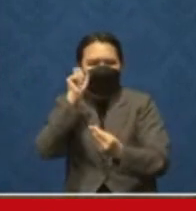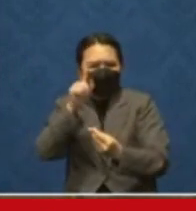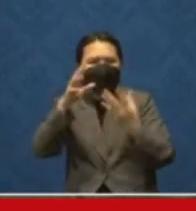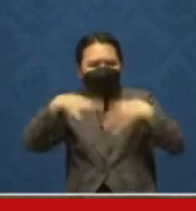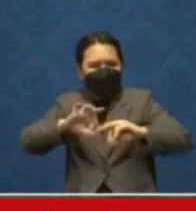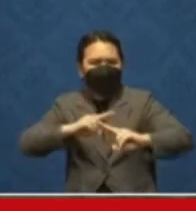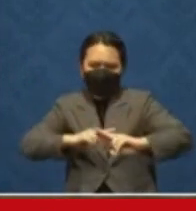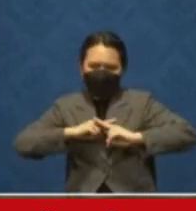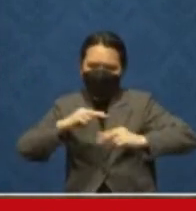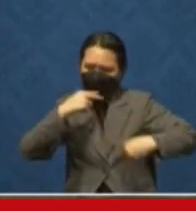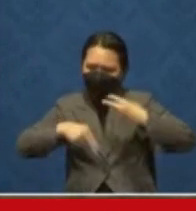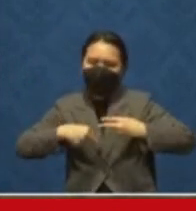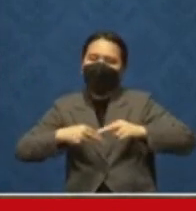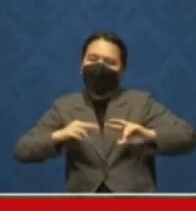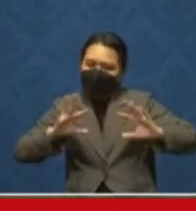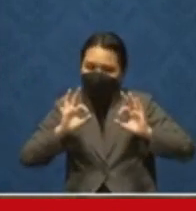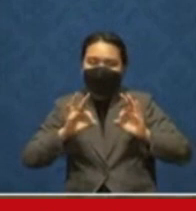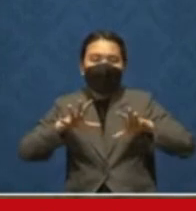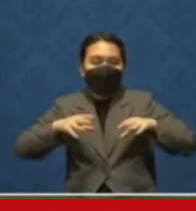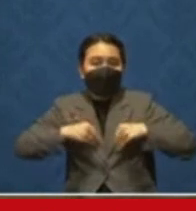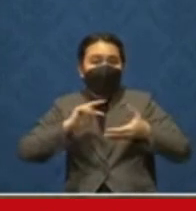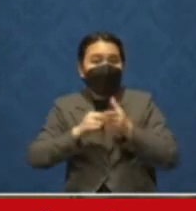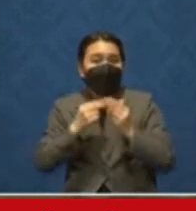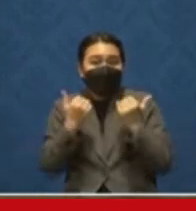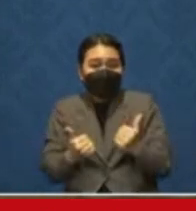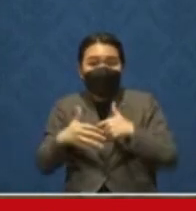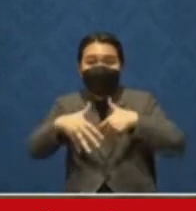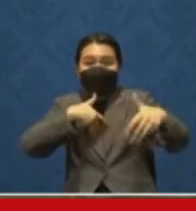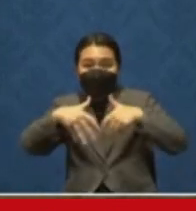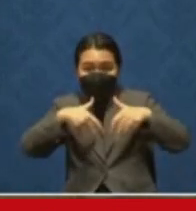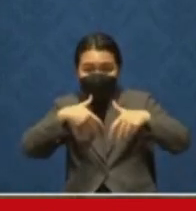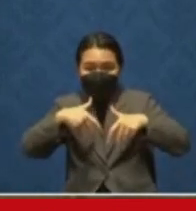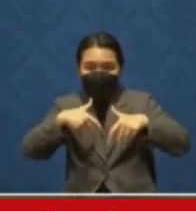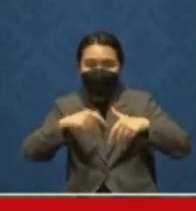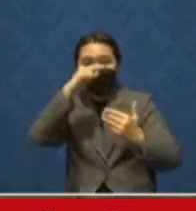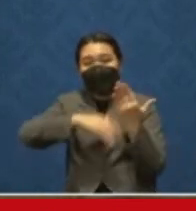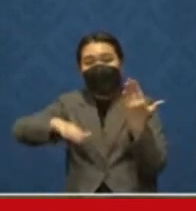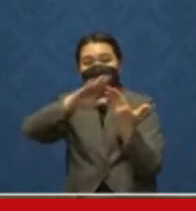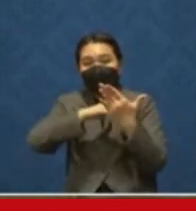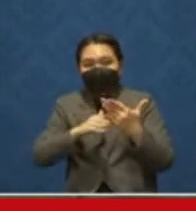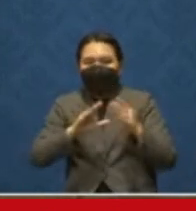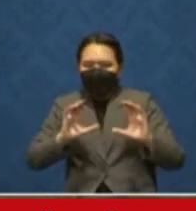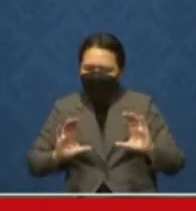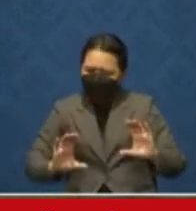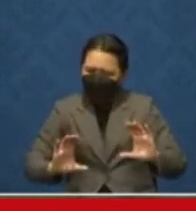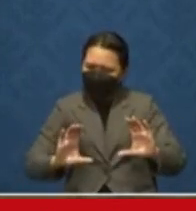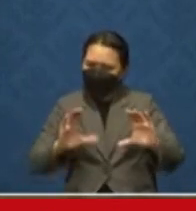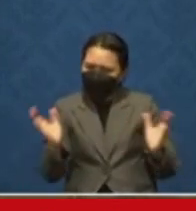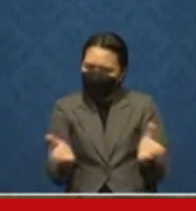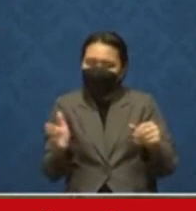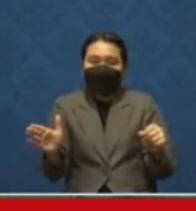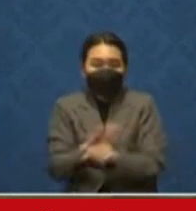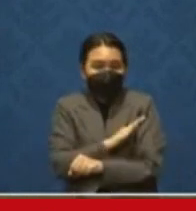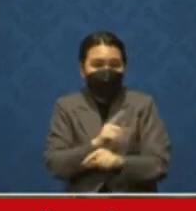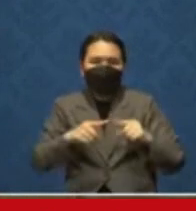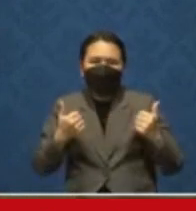ก็เห็นตลอดนะครับอาโควิชมาชาวบ้านก็ออกมาช่วยก็บอกว่าเศรษฐกิจจำเป็นจริงๆช่วยตัวเอง